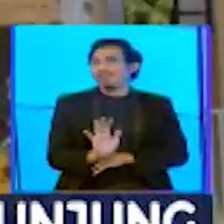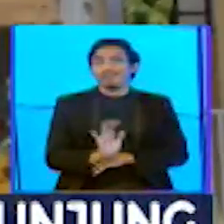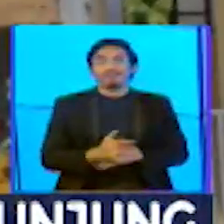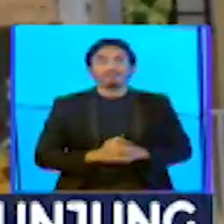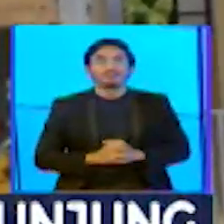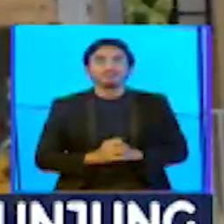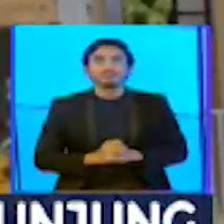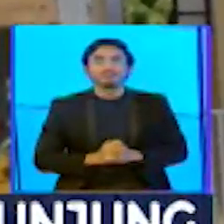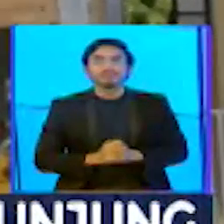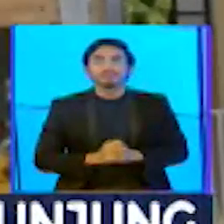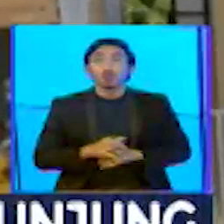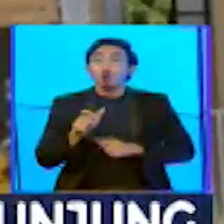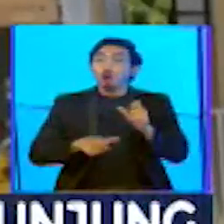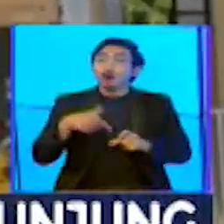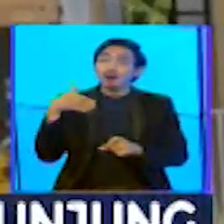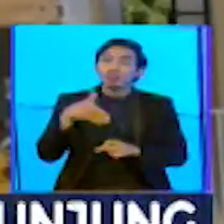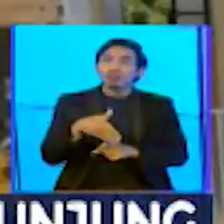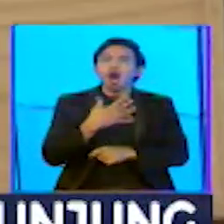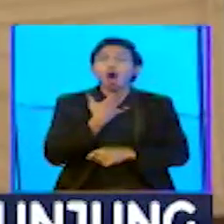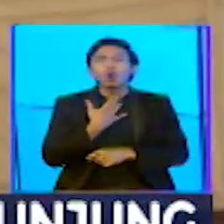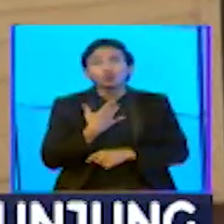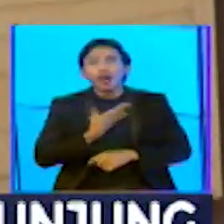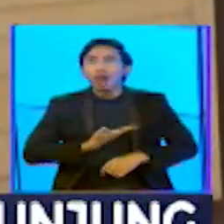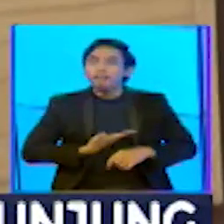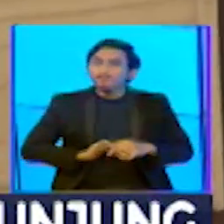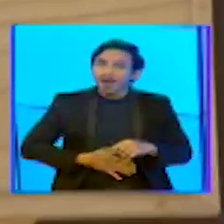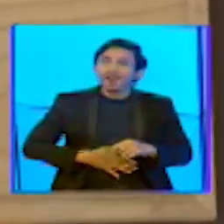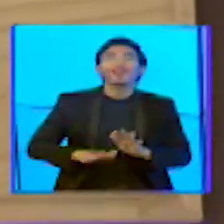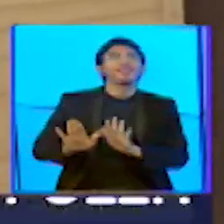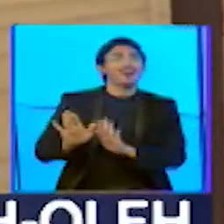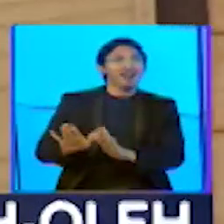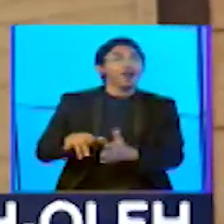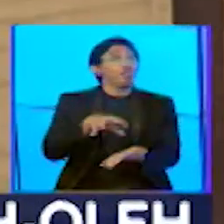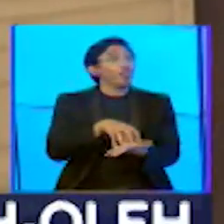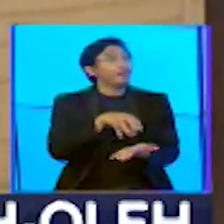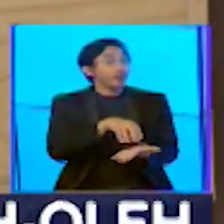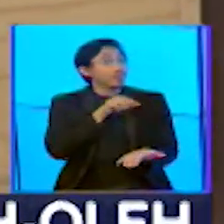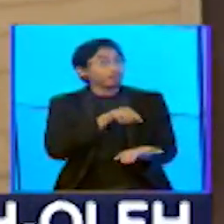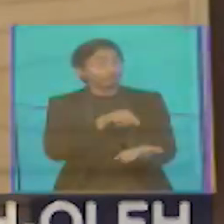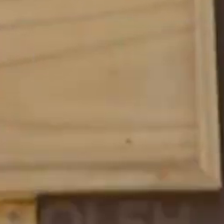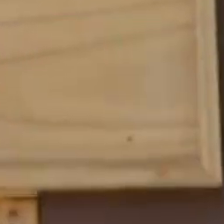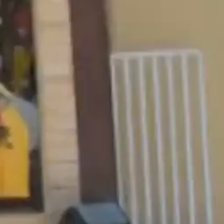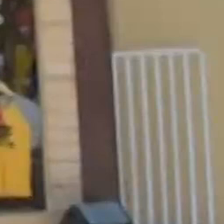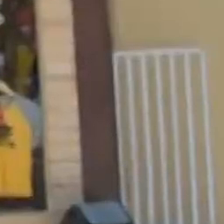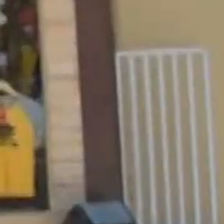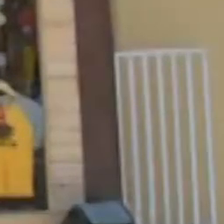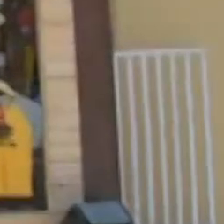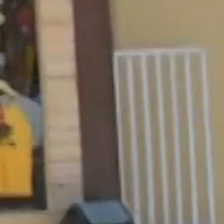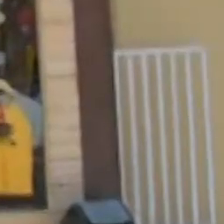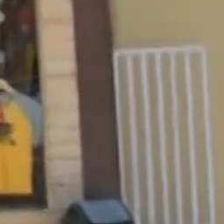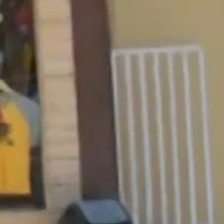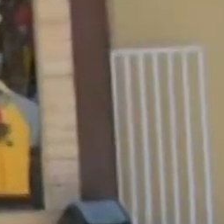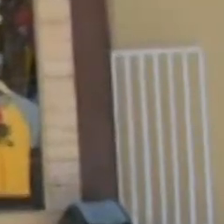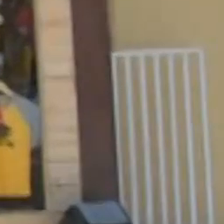Jika pengunjung haus atau lapar, jangan khawatir. Di tempat ini, para pengunjung juga bisa membeli makanan dan minuman, serta